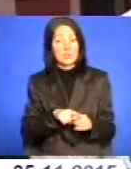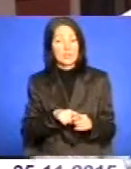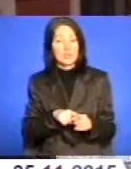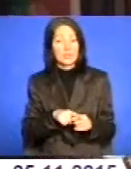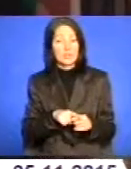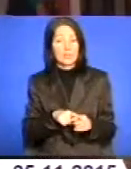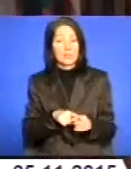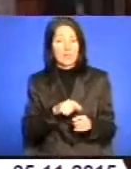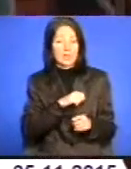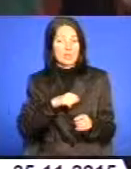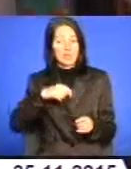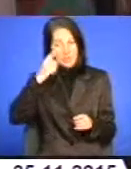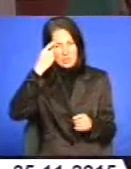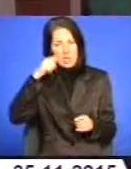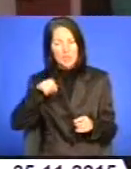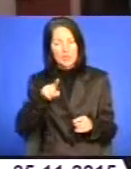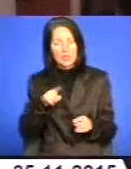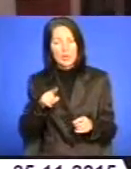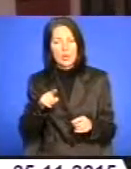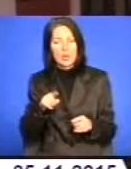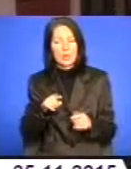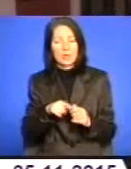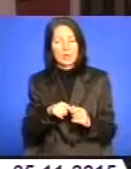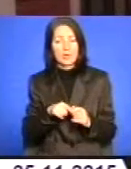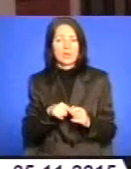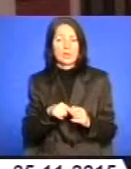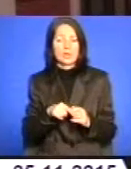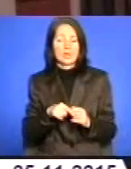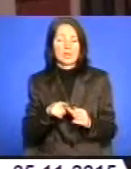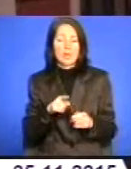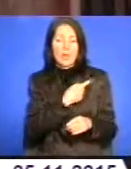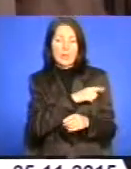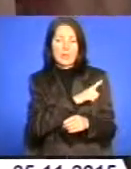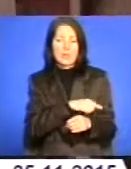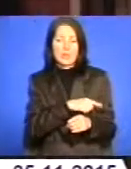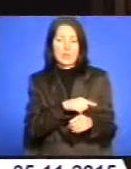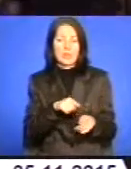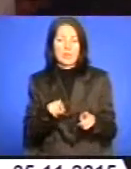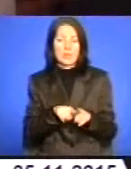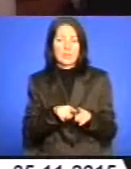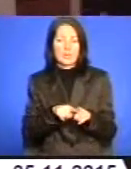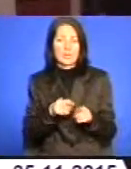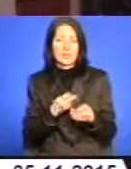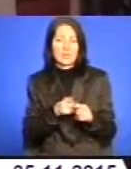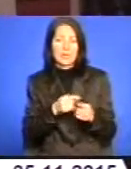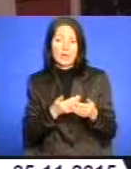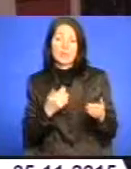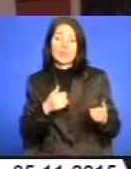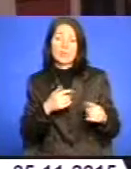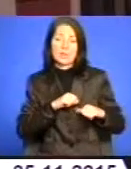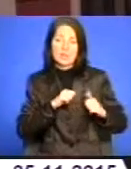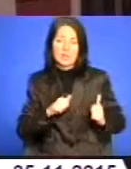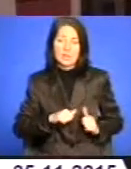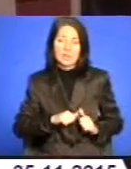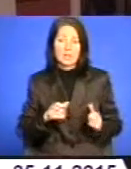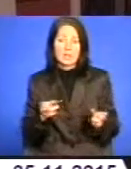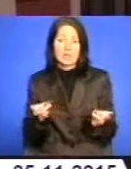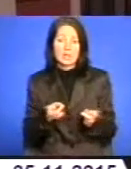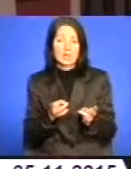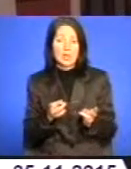ну, ви самі знаєте, що, ну, професія медицини – це саме щось, ну, від серця, по-перше. Треба подобатись, по-перше,